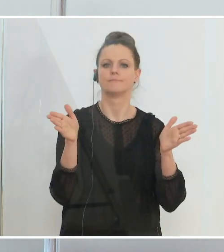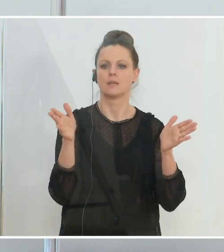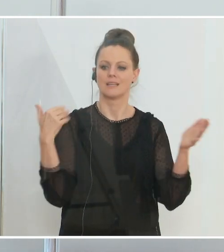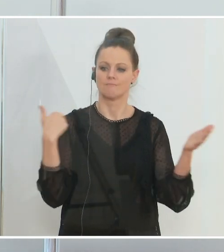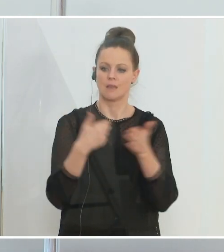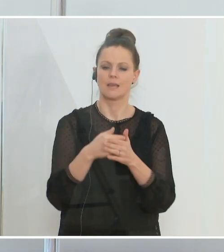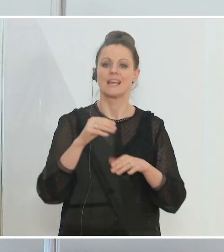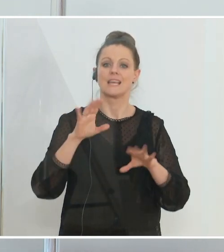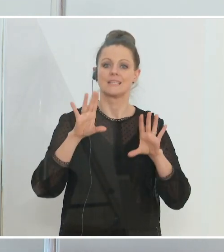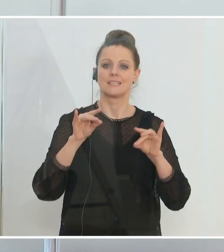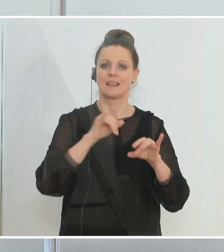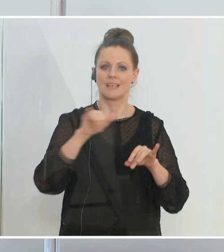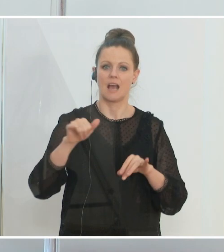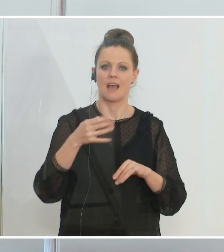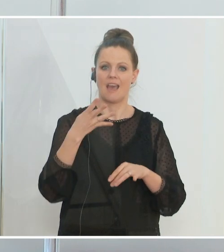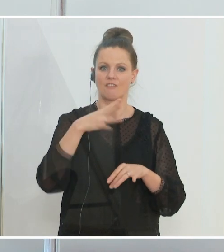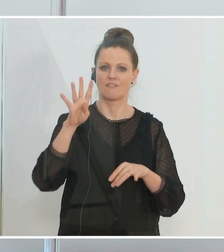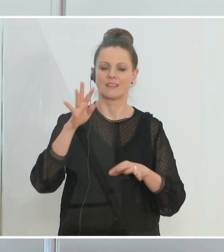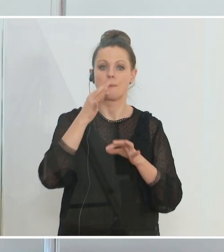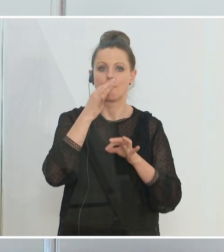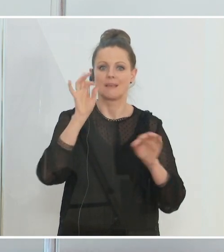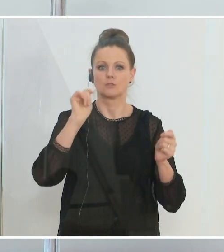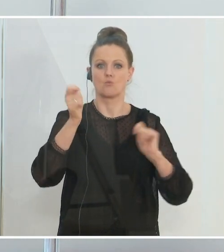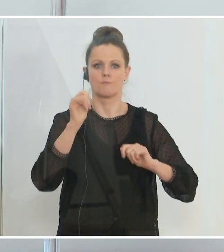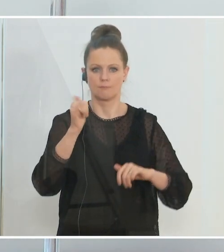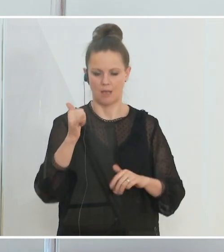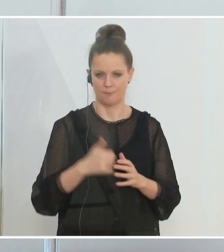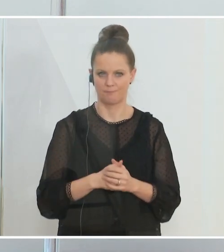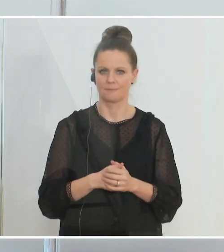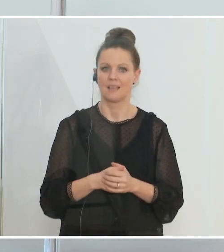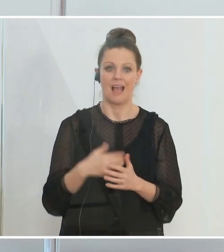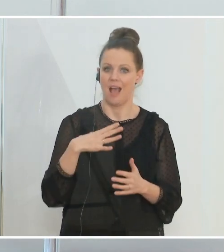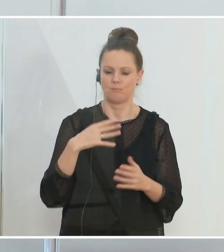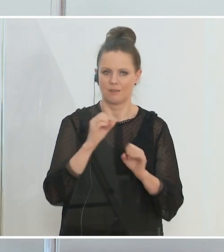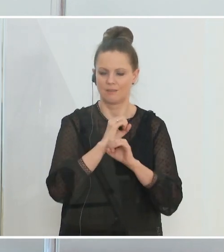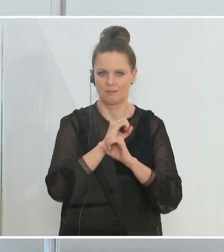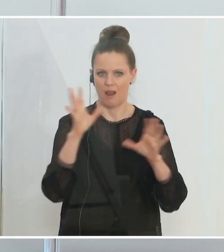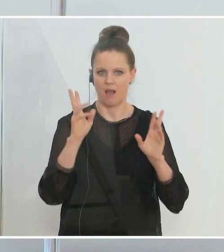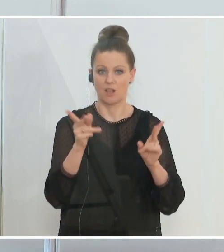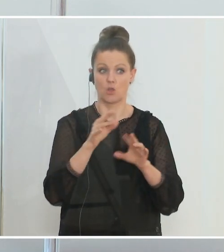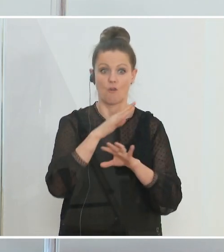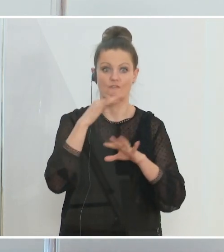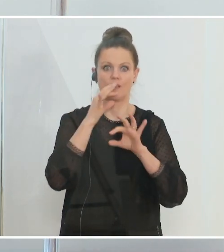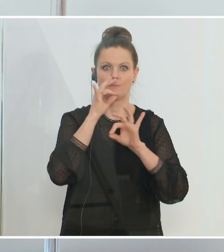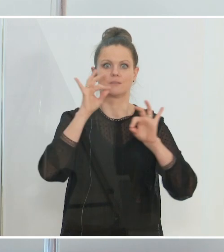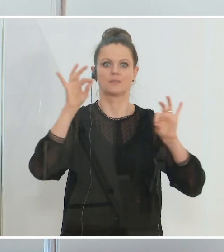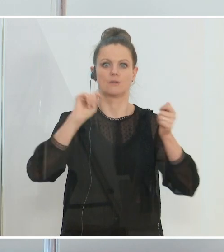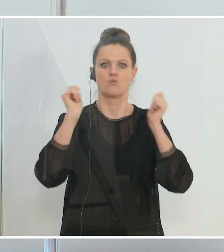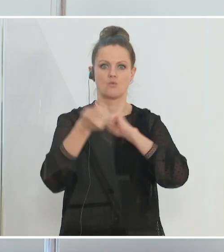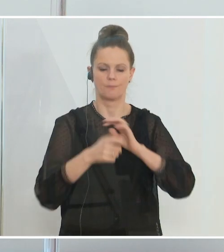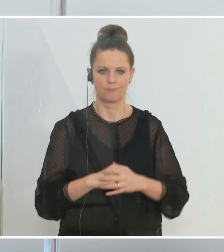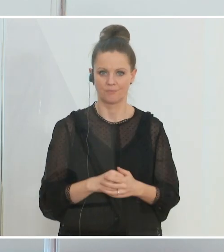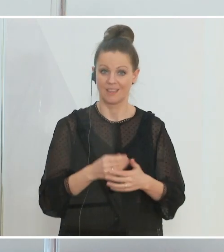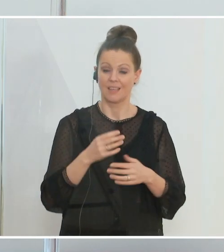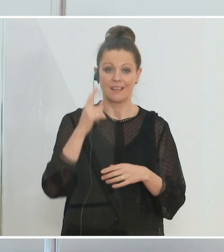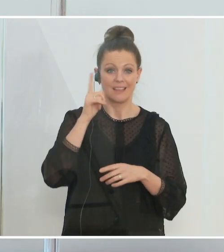letzten 10 Jahren verbessert. Ja. Aber dennoch ist natürlich noch ganz viel Luft nach oben. Und der, glaube ich, zentrale